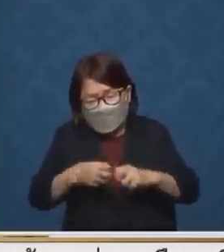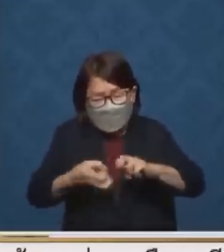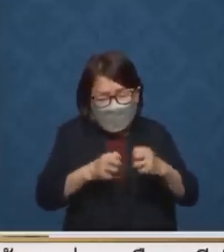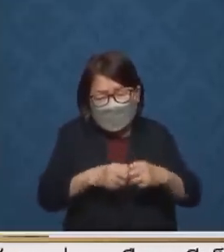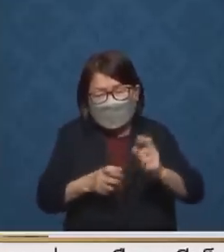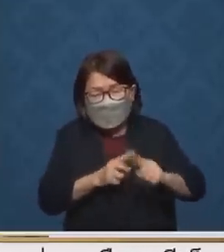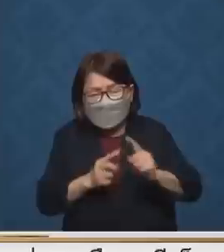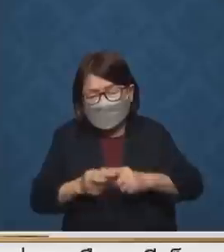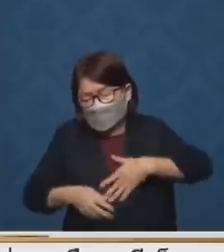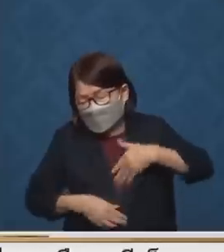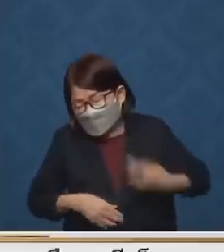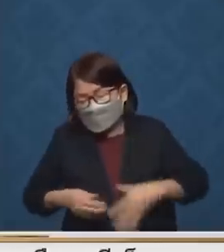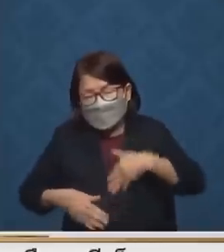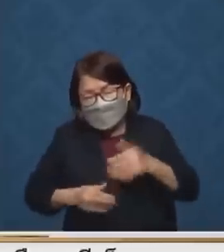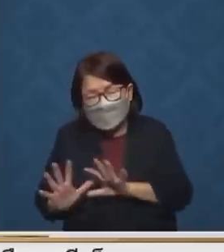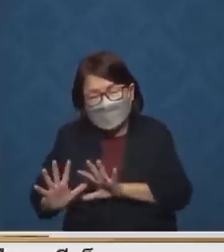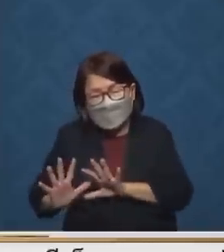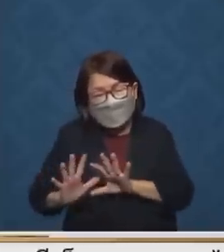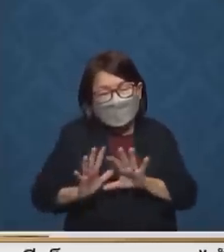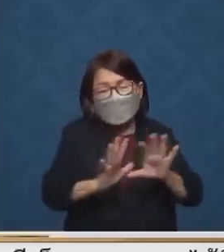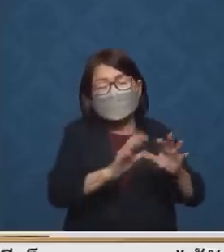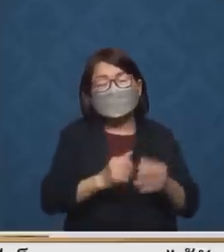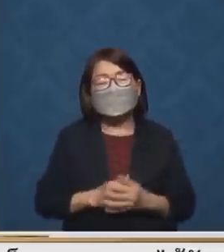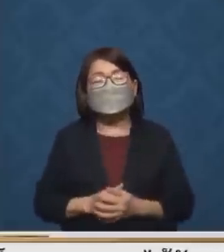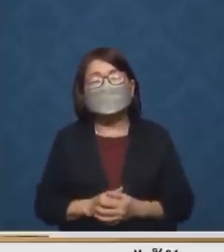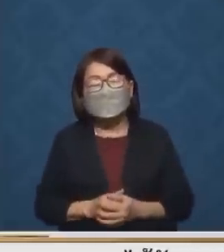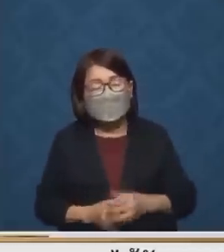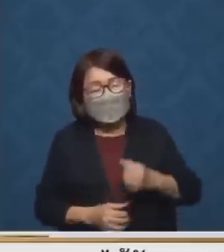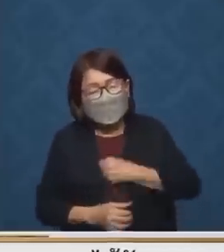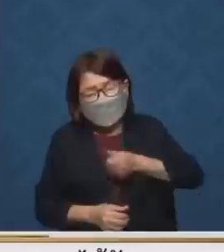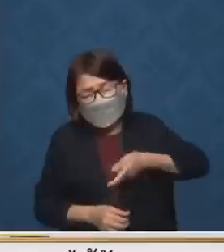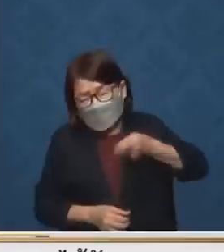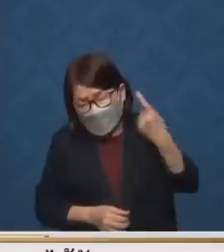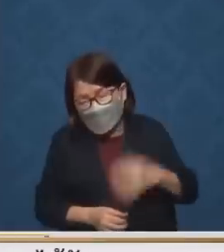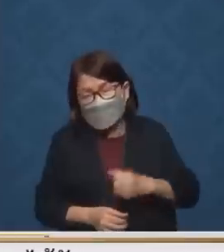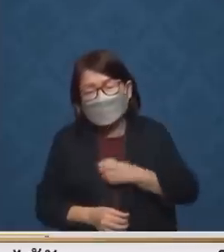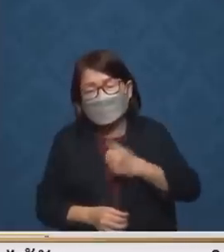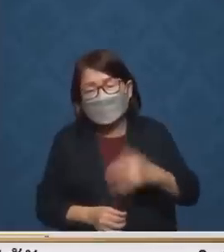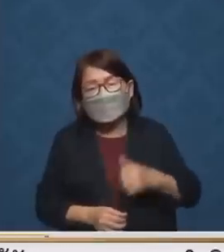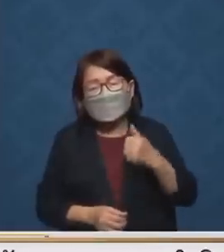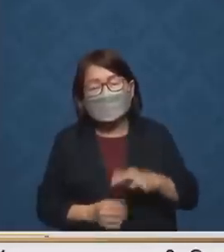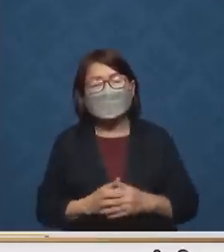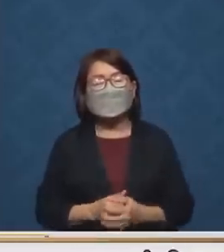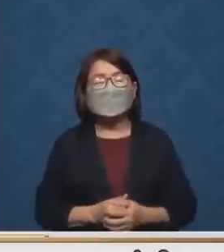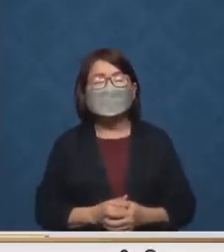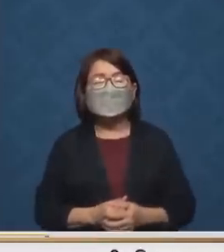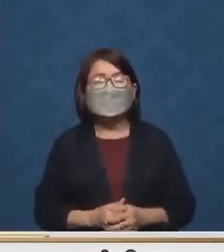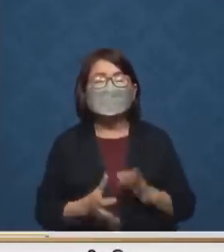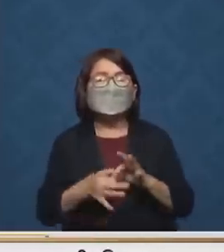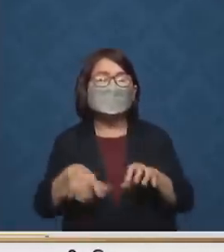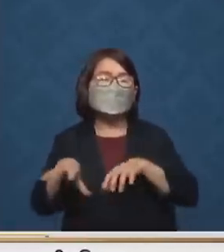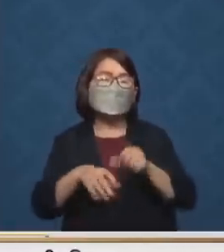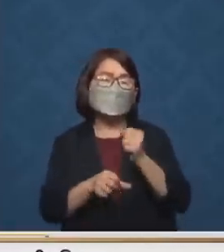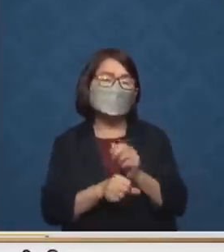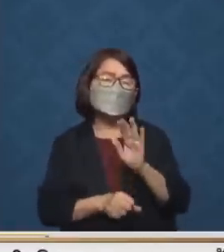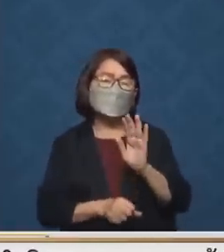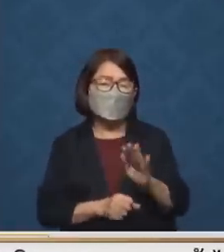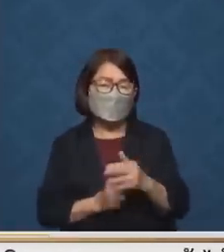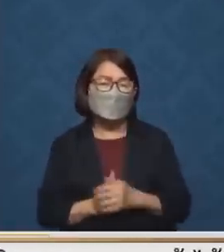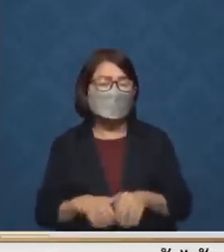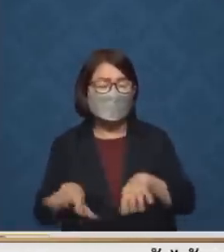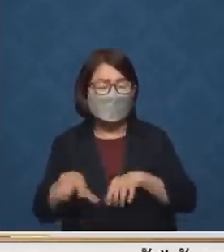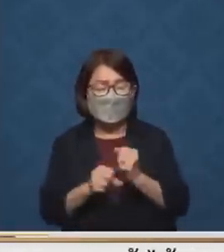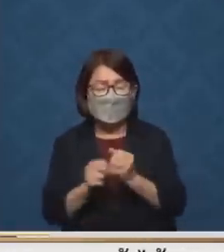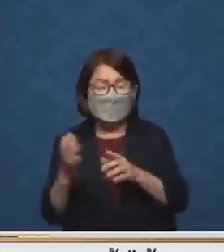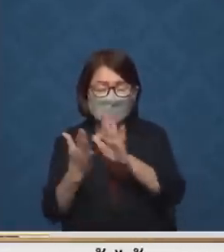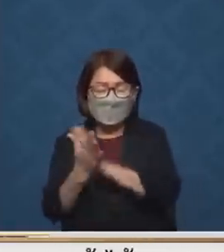ที่เขาเดือดร้อนที่เขาต้องธนทุทรมา possessedจากการบริหารรัชการแผนดินของแม่